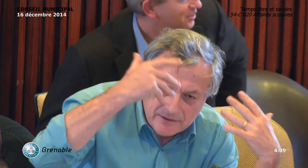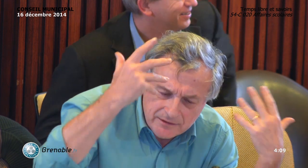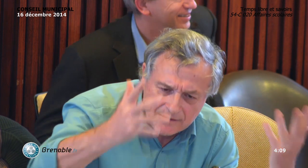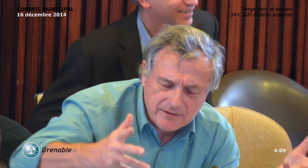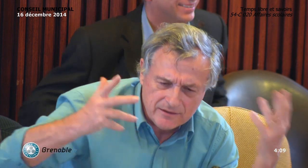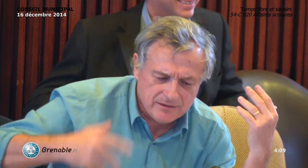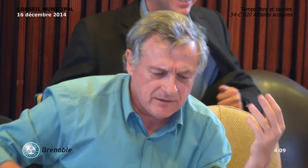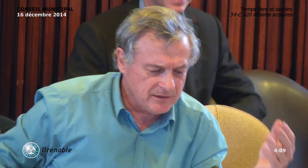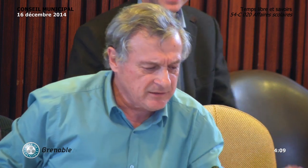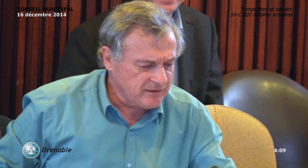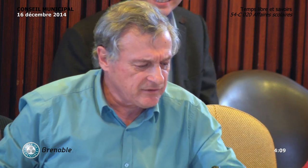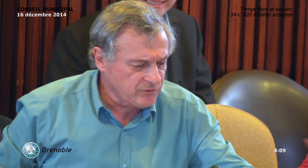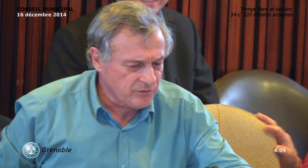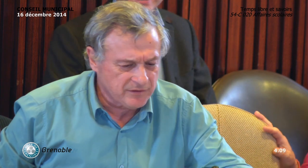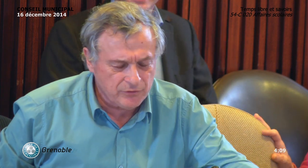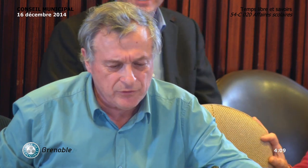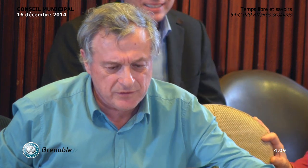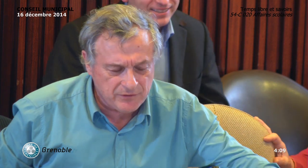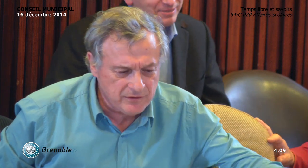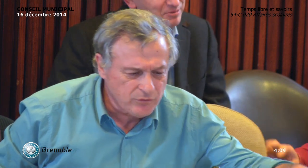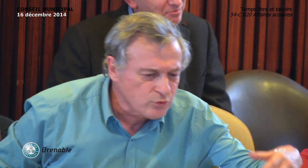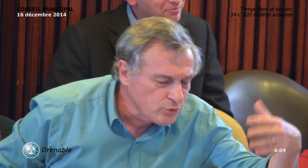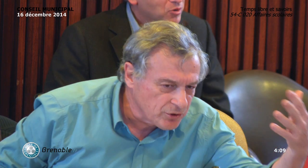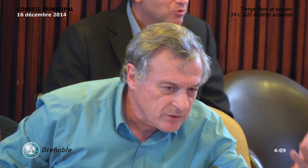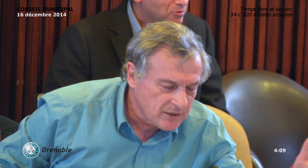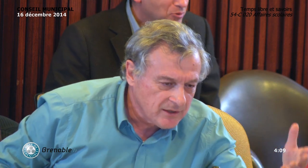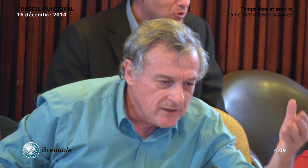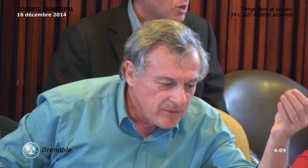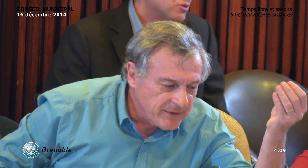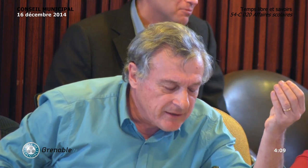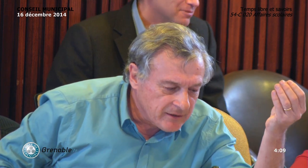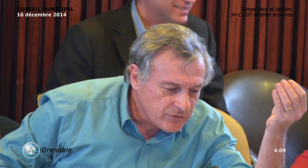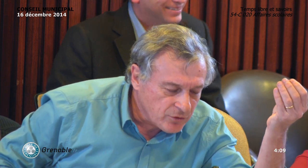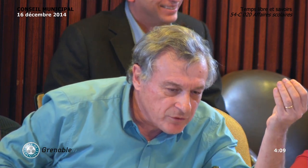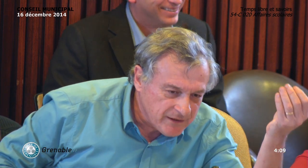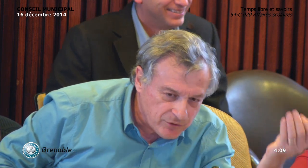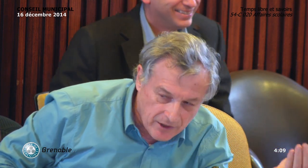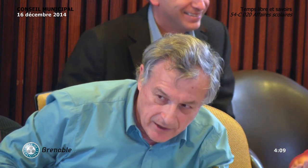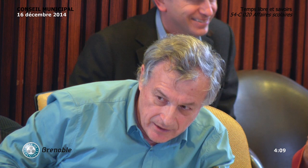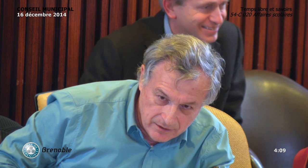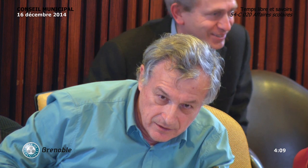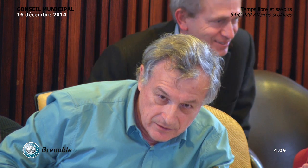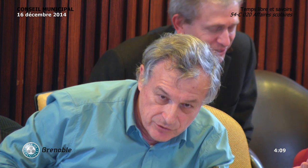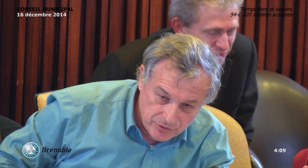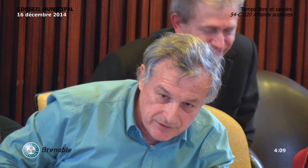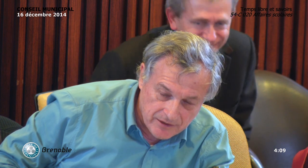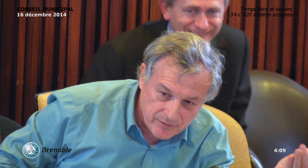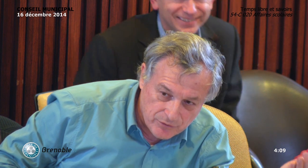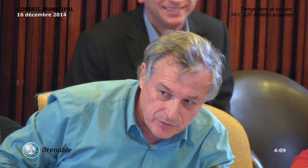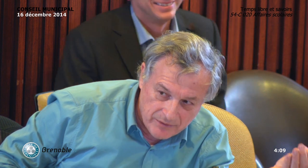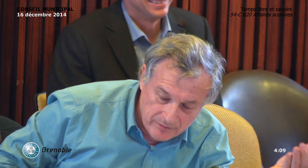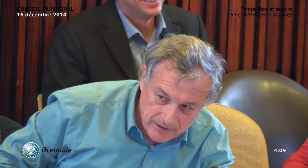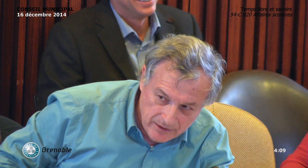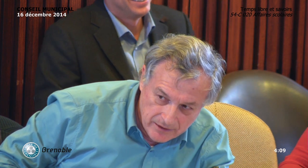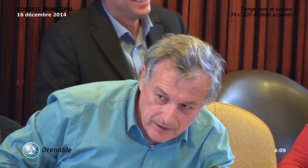qu'il y a des Y a a y a des tas de questions sur les évolutions des effectifs surt Grenoble mais sur le secteur 1 je le dis à